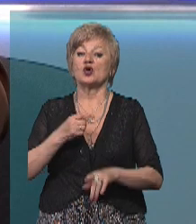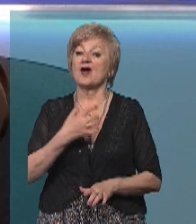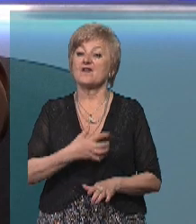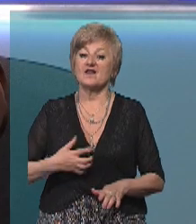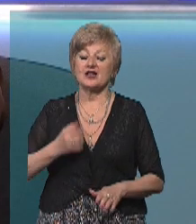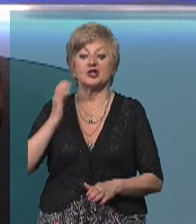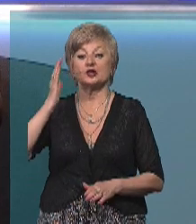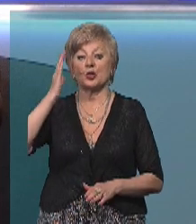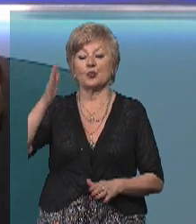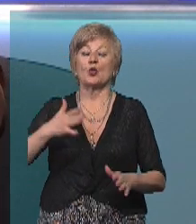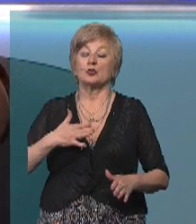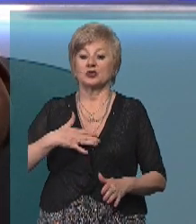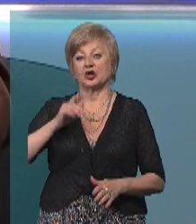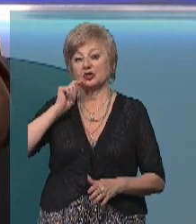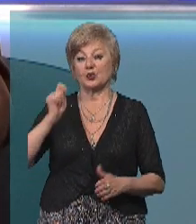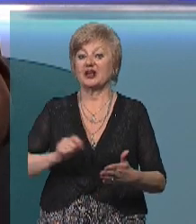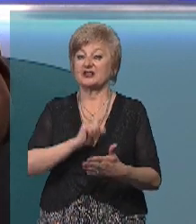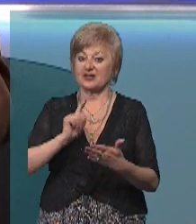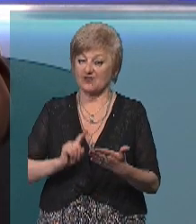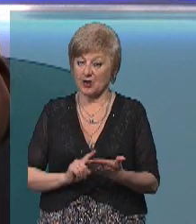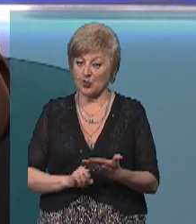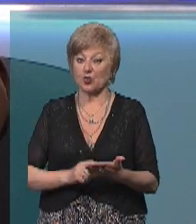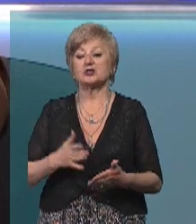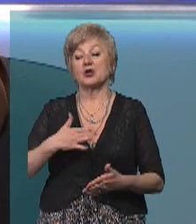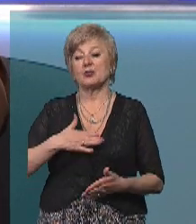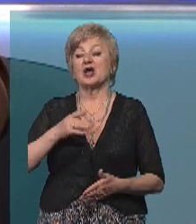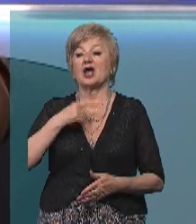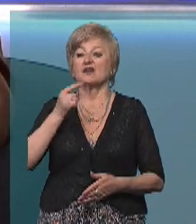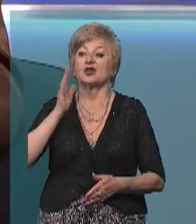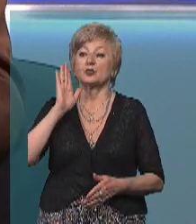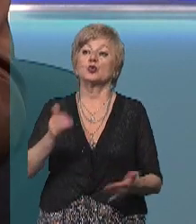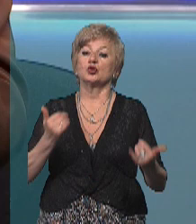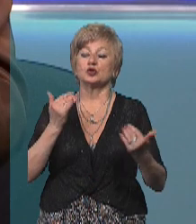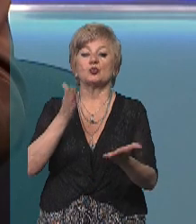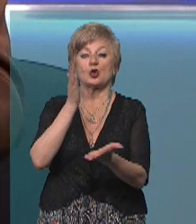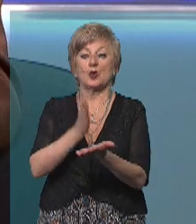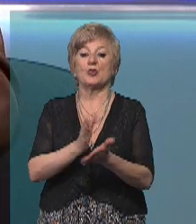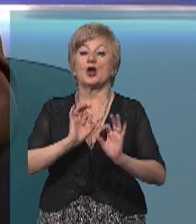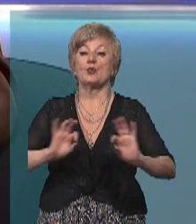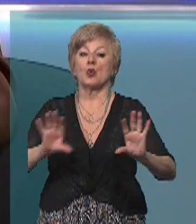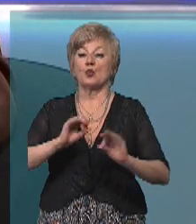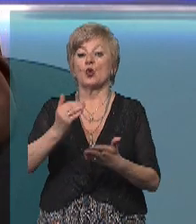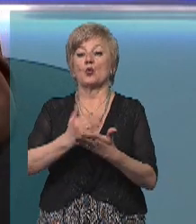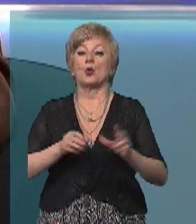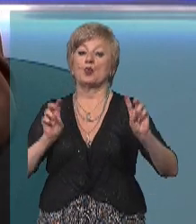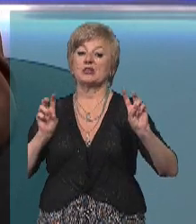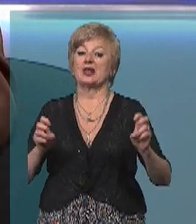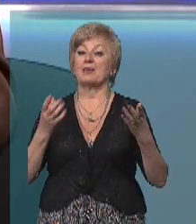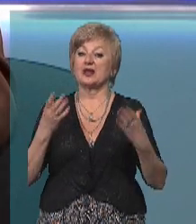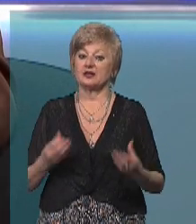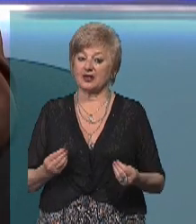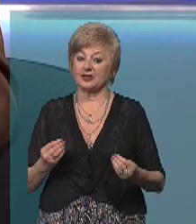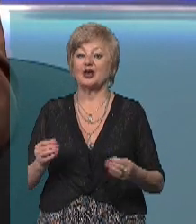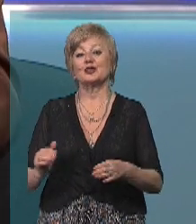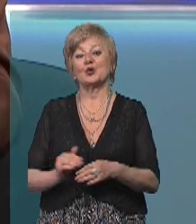для майбутнього нашої країни питання, ми говоритимемо сьогодні в прямому ефірі програми «Тема дня».